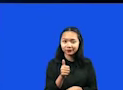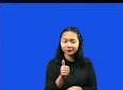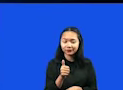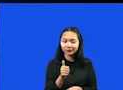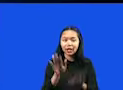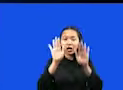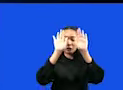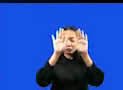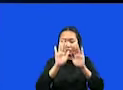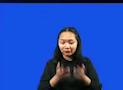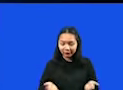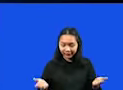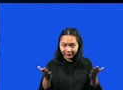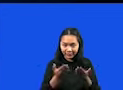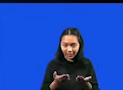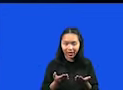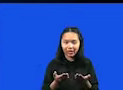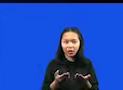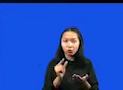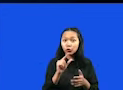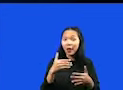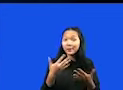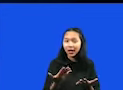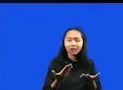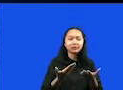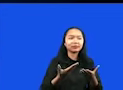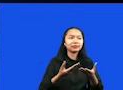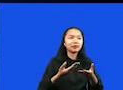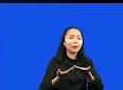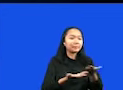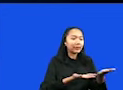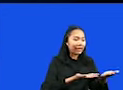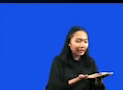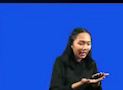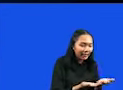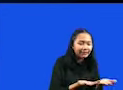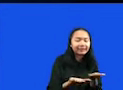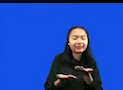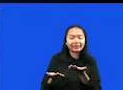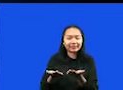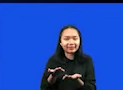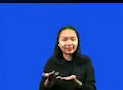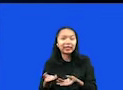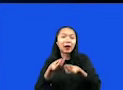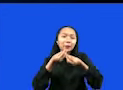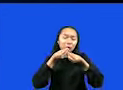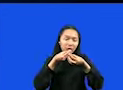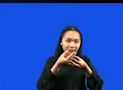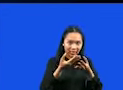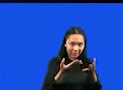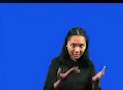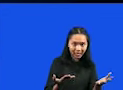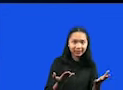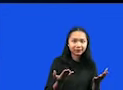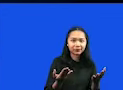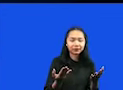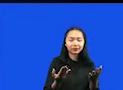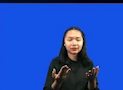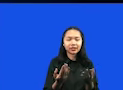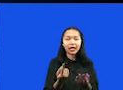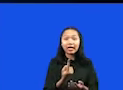pewartaan untuk ee Pelayanan seperti itu bahkan kita itu menggunakan ee